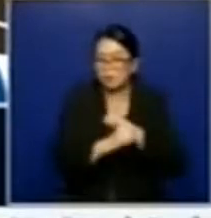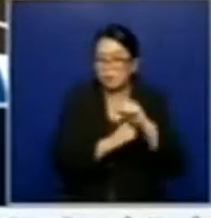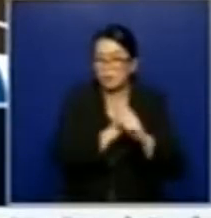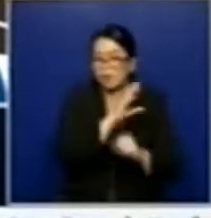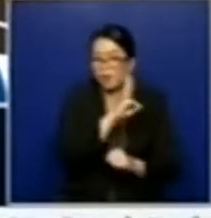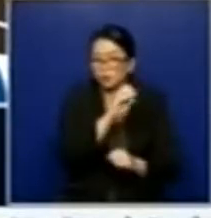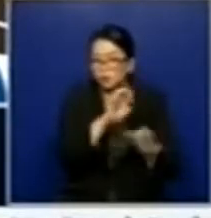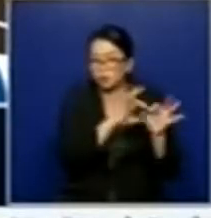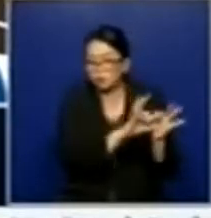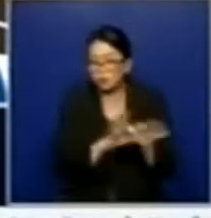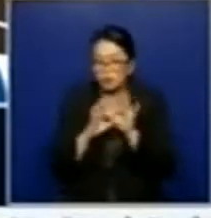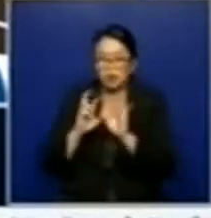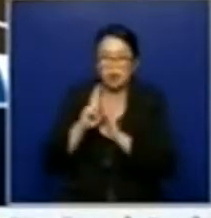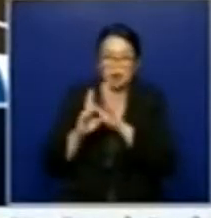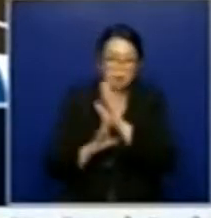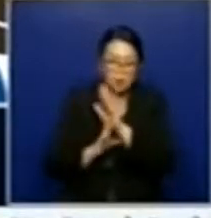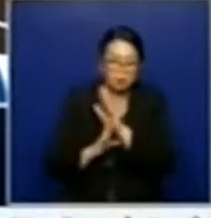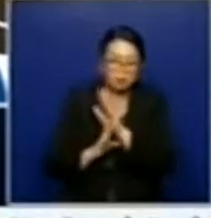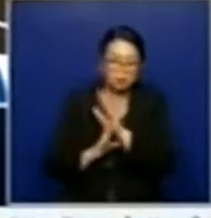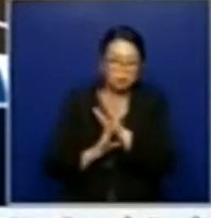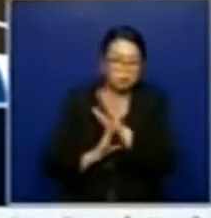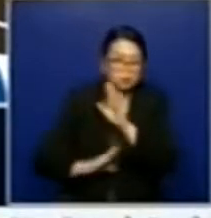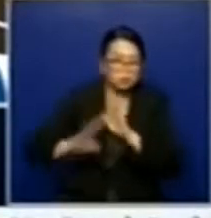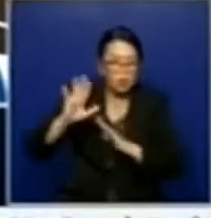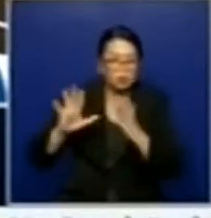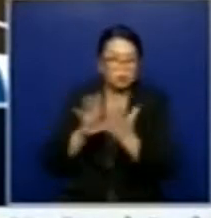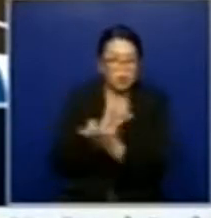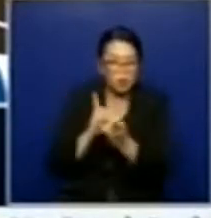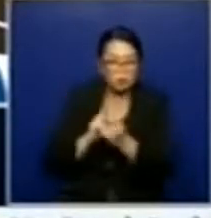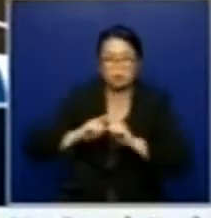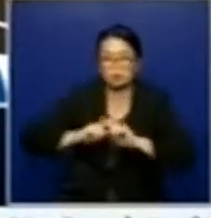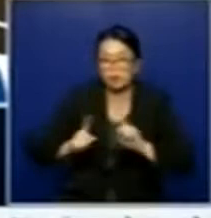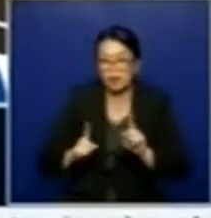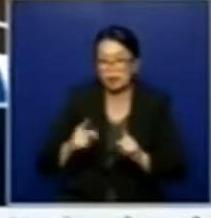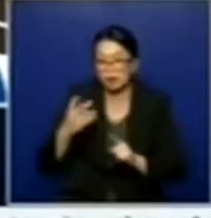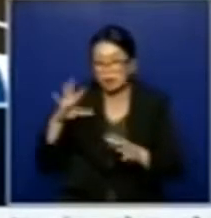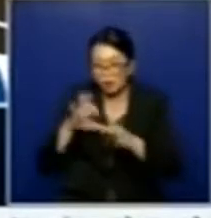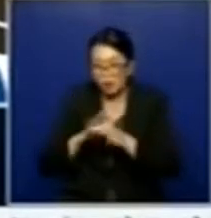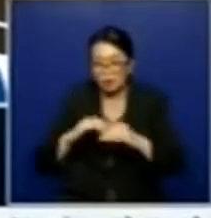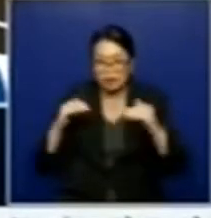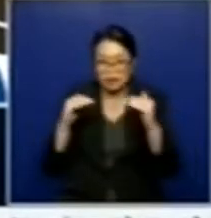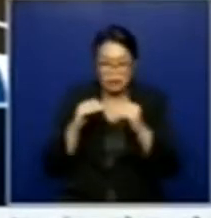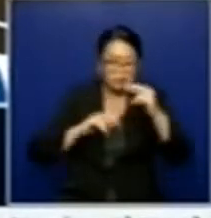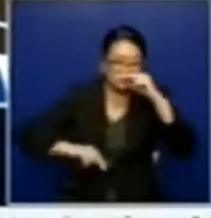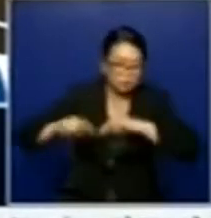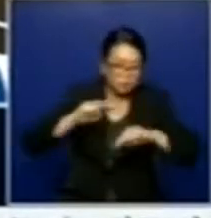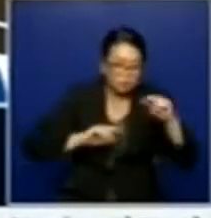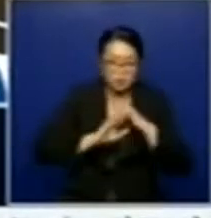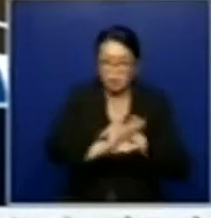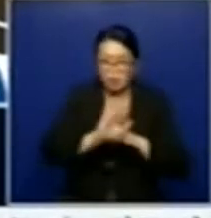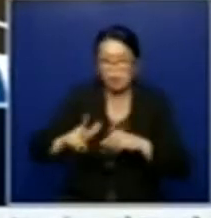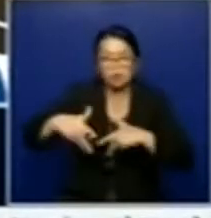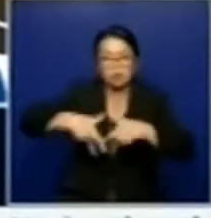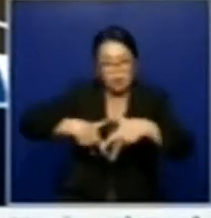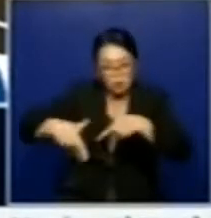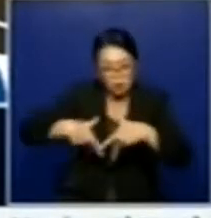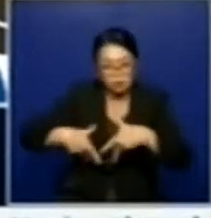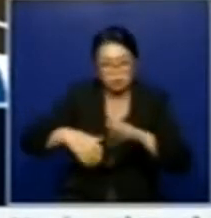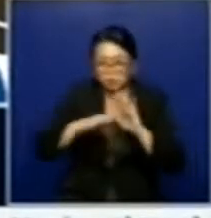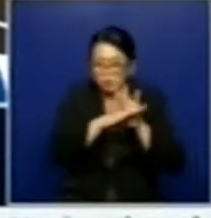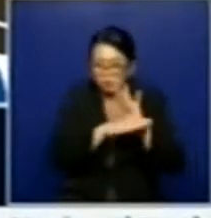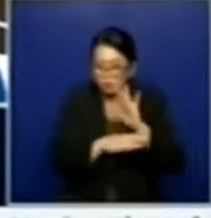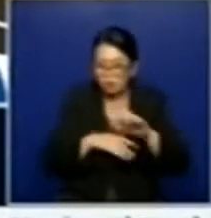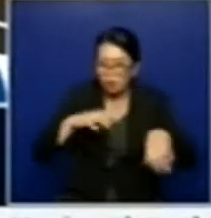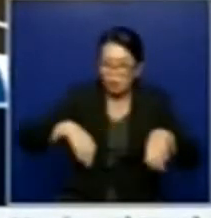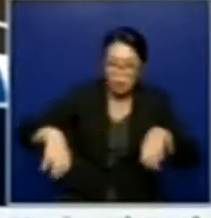คล้องกับระบอบประชาธิปไตยไม่สอดคล้องบริบทของสังคมโดยเฉพาะในการคุ้มครองสิทธิเสรีภาพของประชาชนกระบวนการได้มาขององค์กร